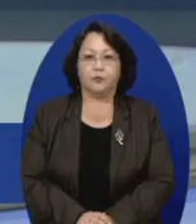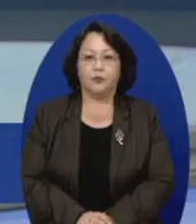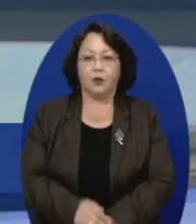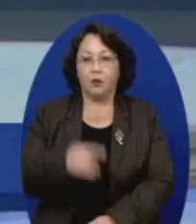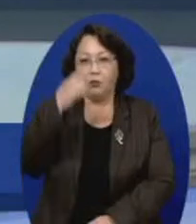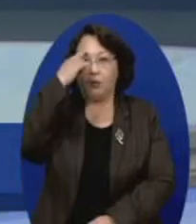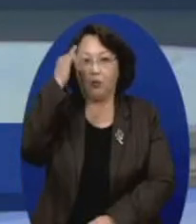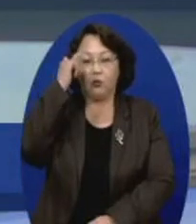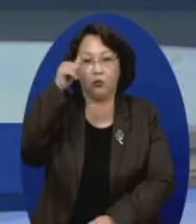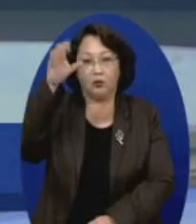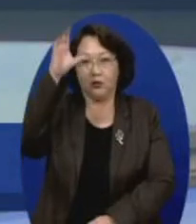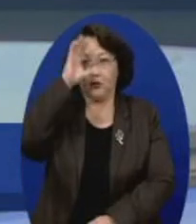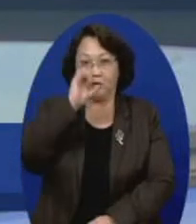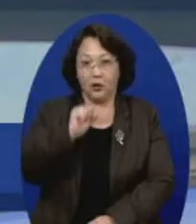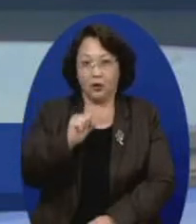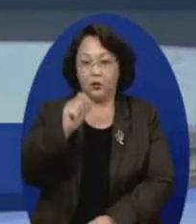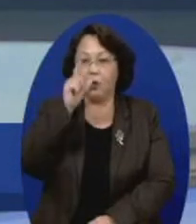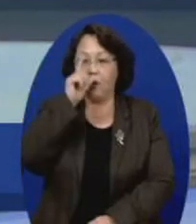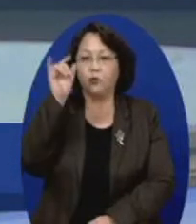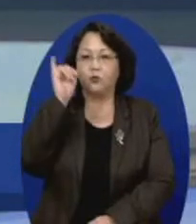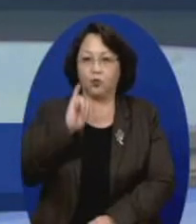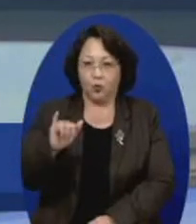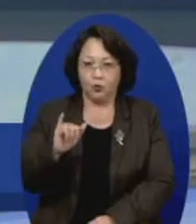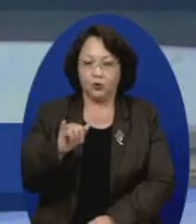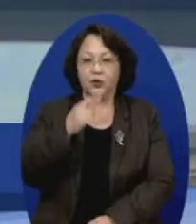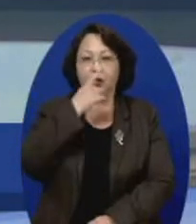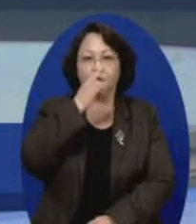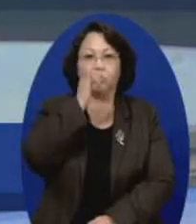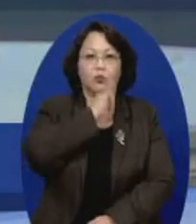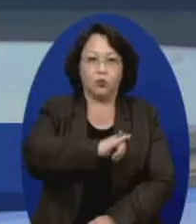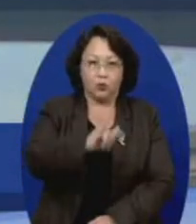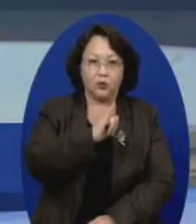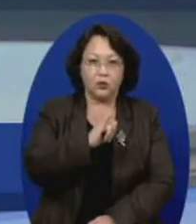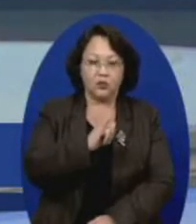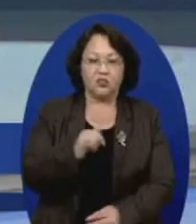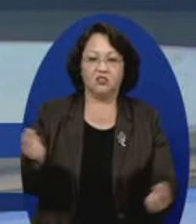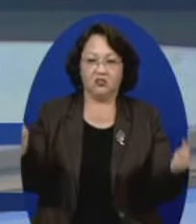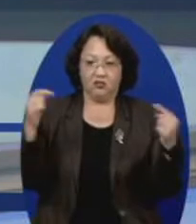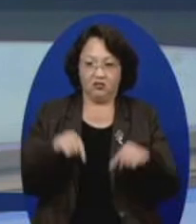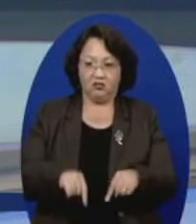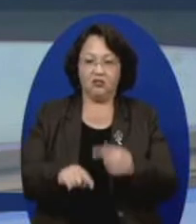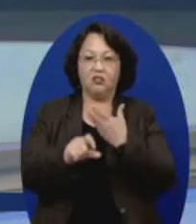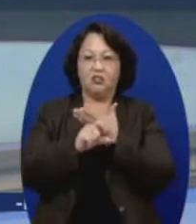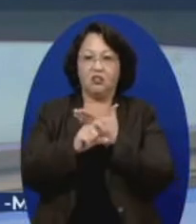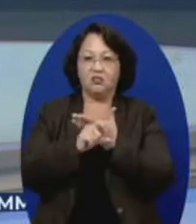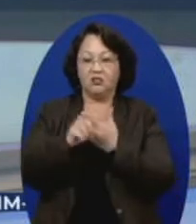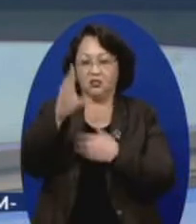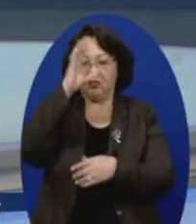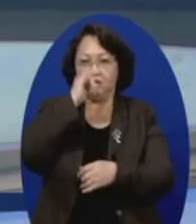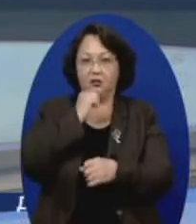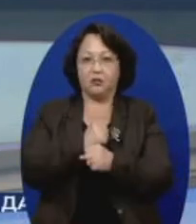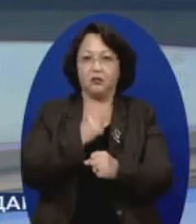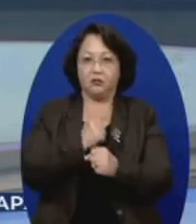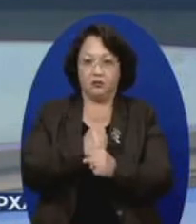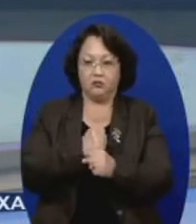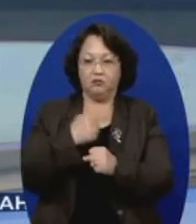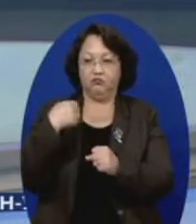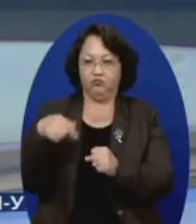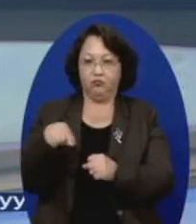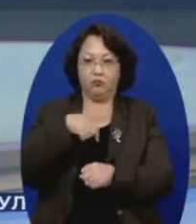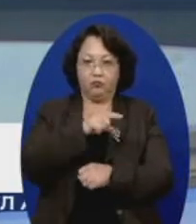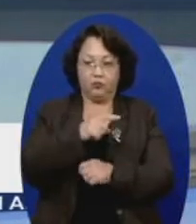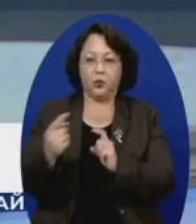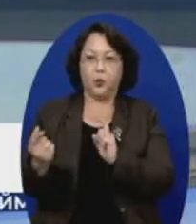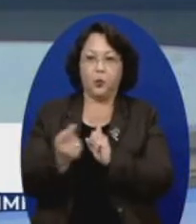Тэрэ. Монгол Улсын ерөнхий сайд оюун иргэдийн Оросын холбооны улс бүгд найрамдахтай дард улсаас манай улсад суугаа онц бүгд бүрэн эрхт элчин сайд Азизу цай